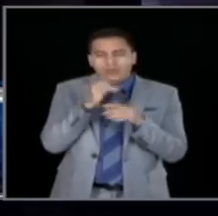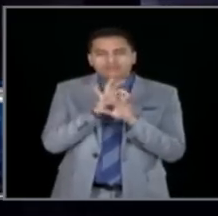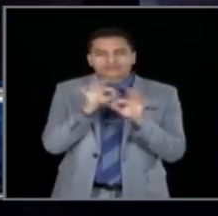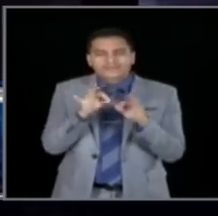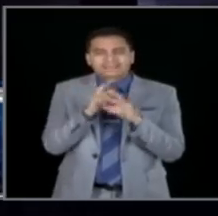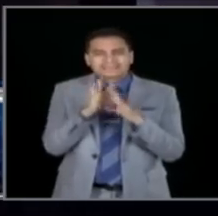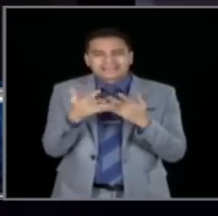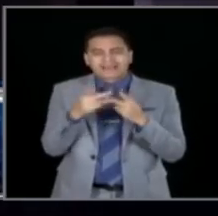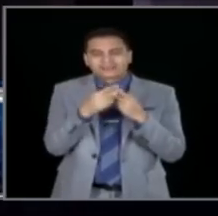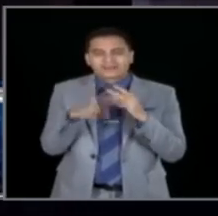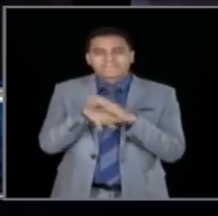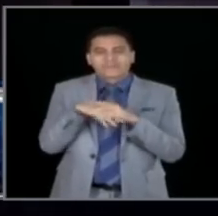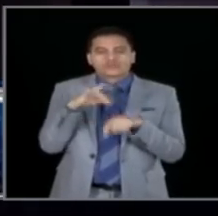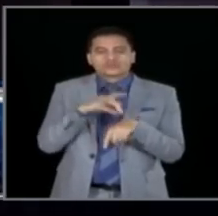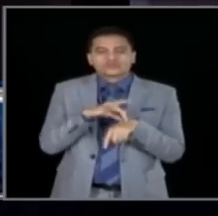لعلاجها،